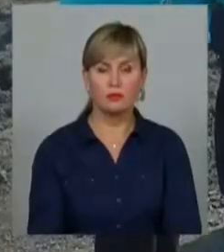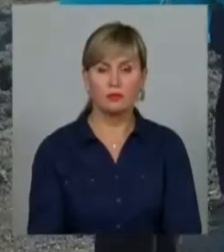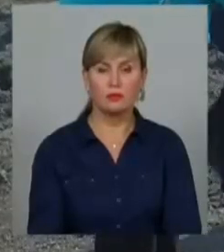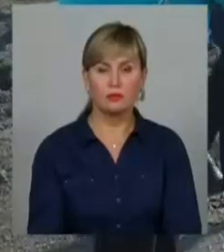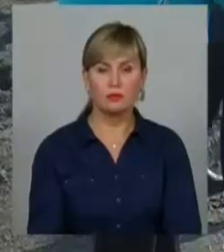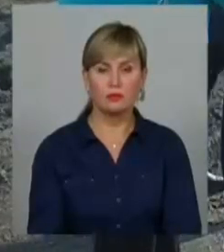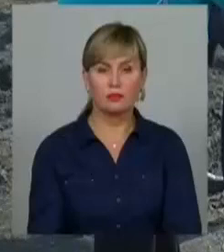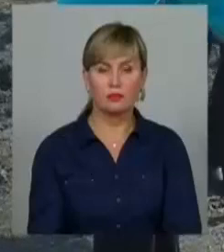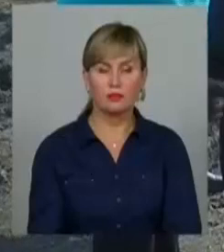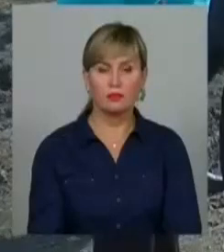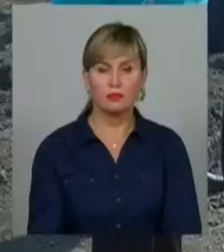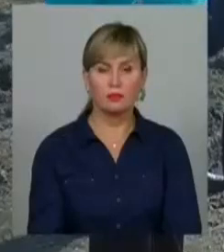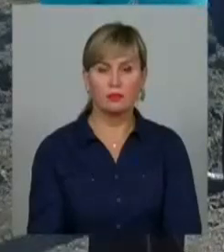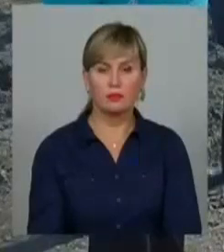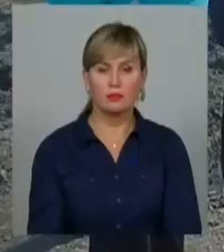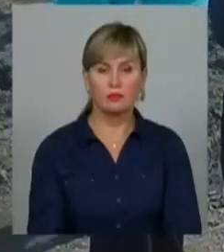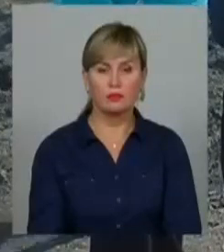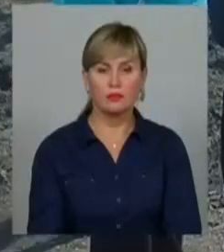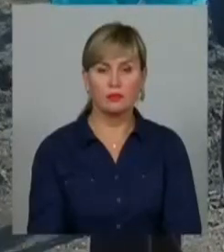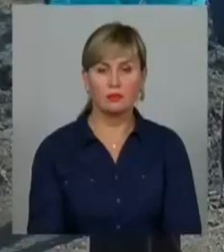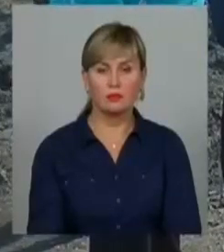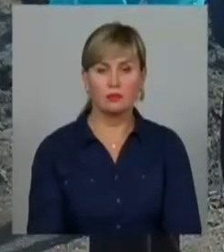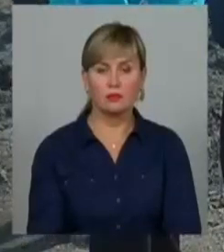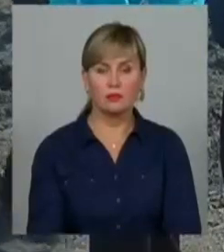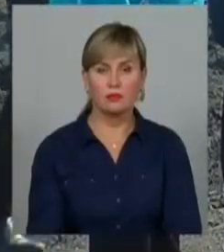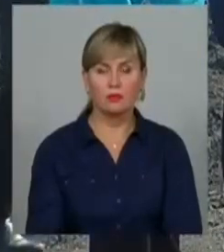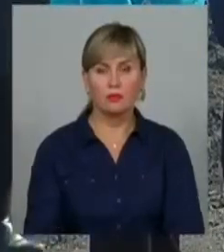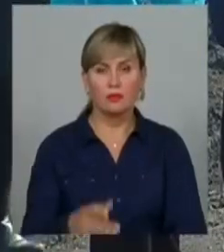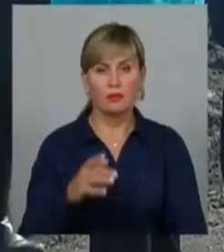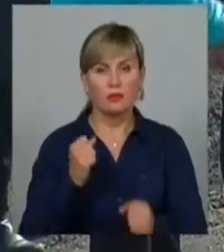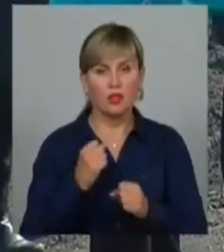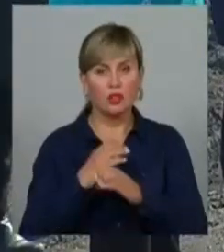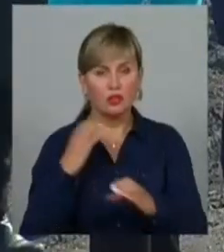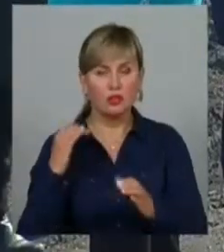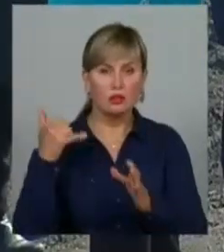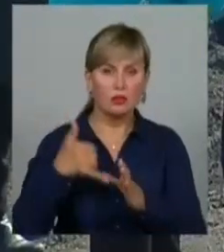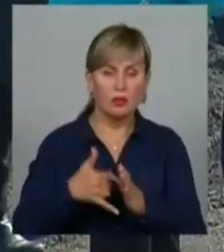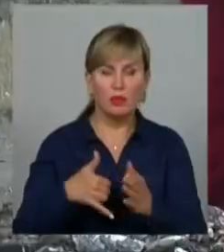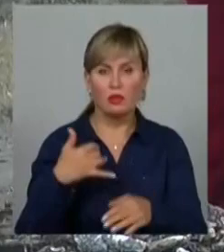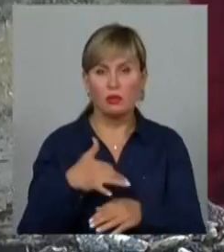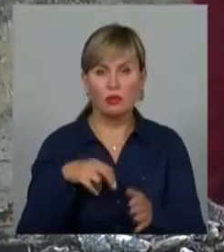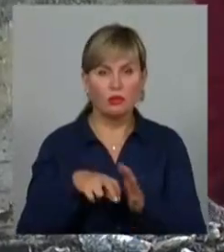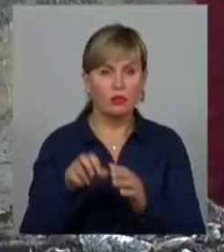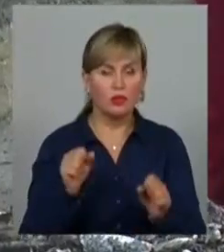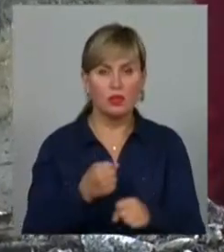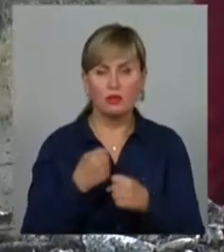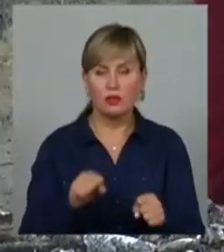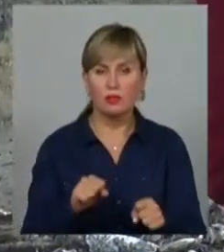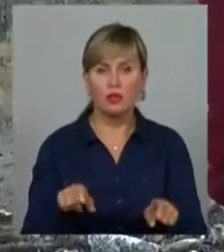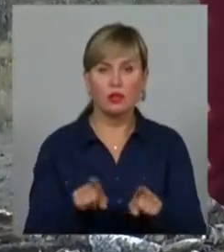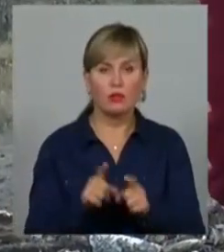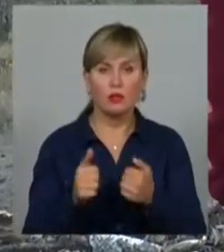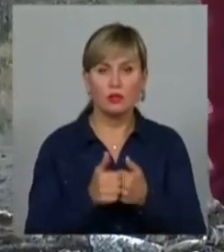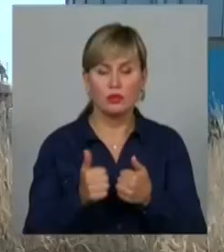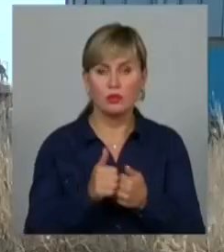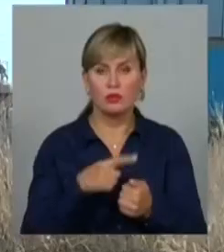который заправляется газом. Заходит фура, когда они заправляются, нам на улице невозможно выйти. Ольга Тервоненко такому